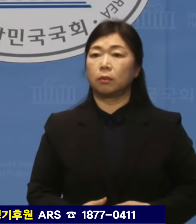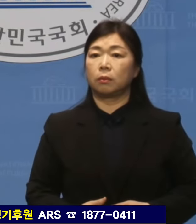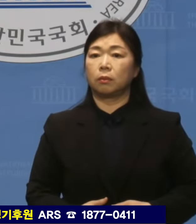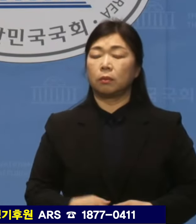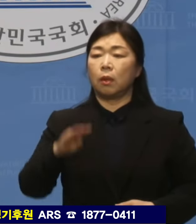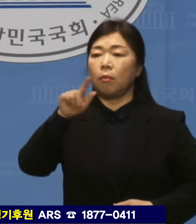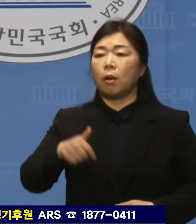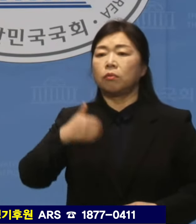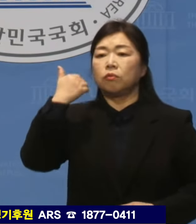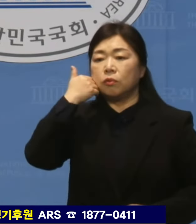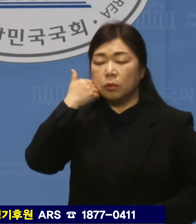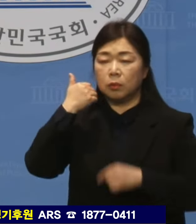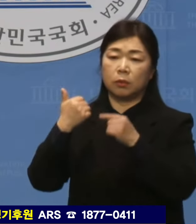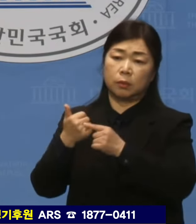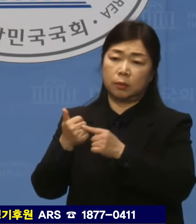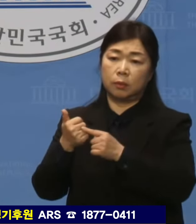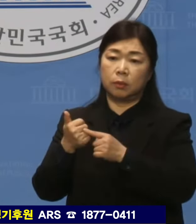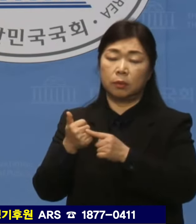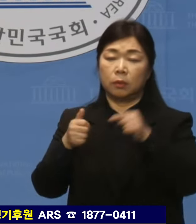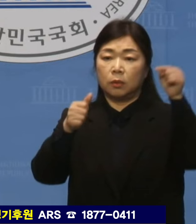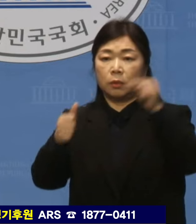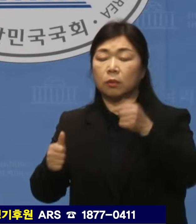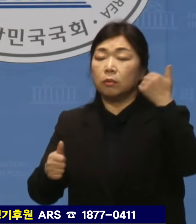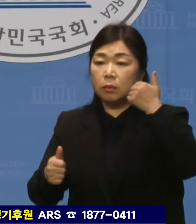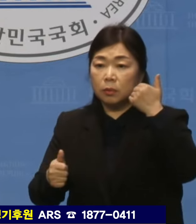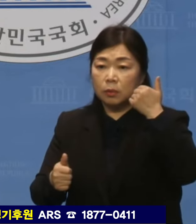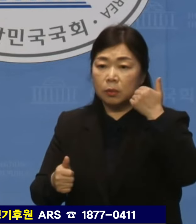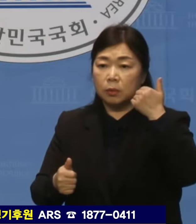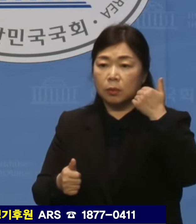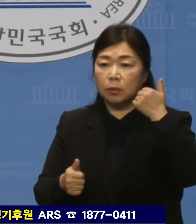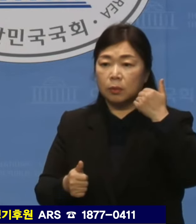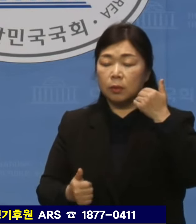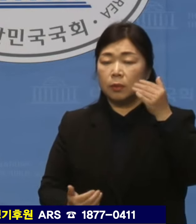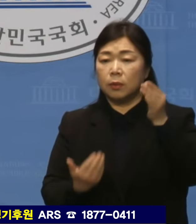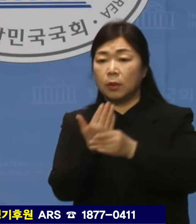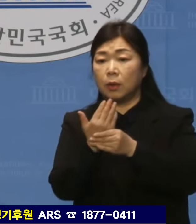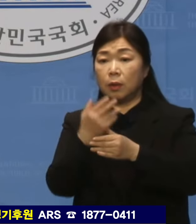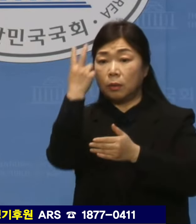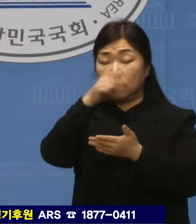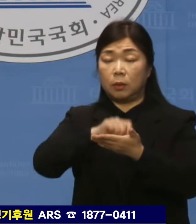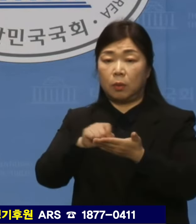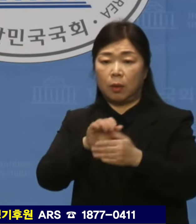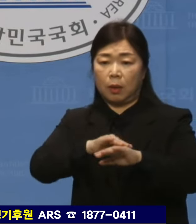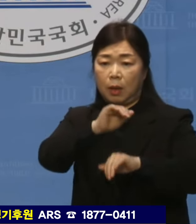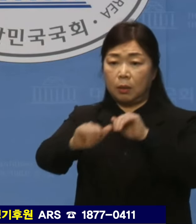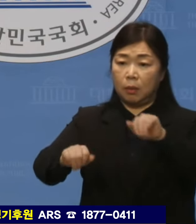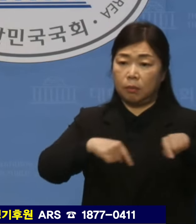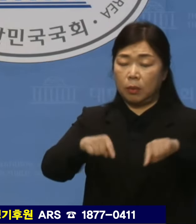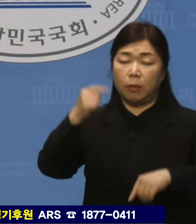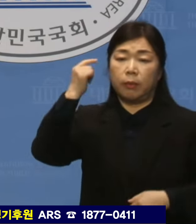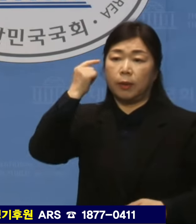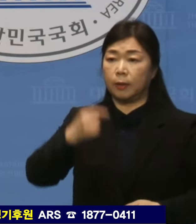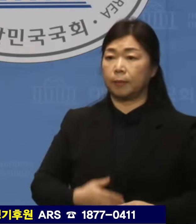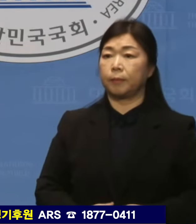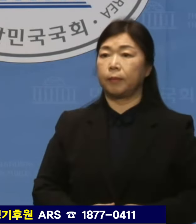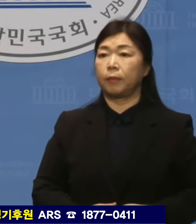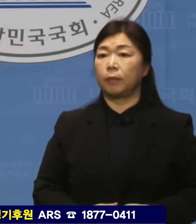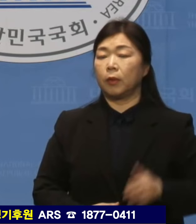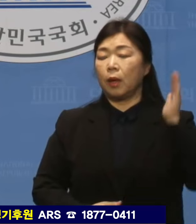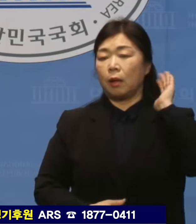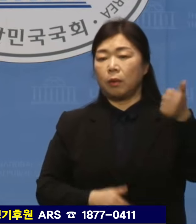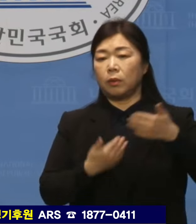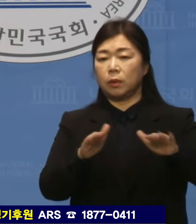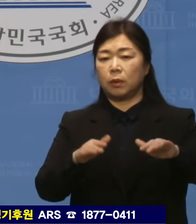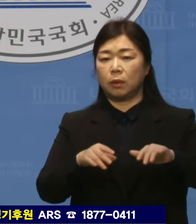행정관은 누구의 지시로 해병대원 순직 사건 수사에 개입한 것입니까 마침내 대통령실 수사